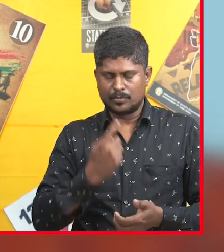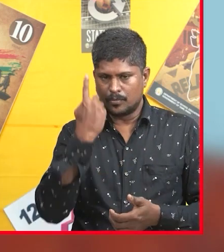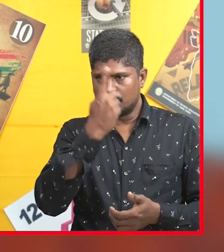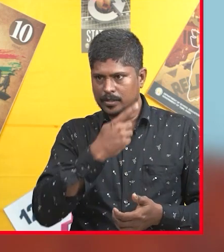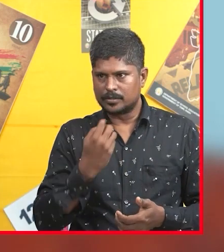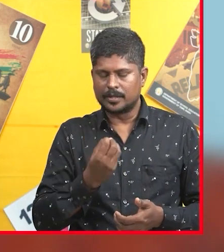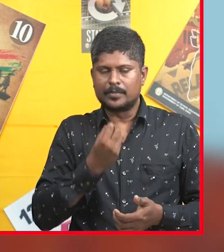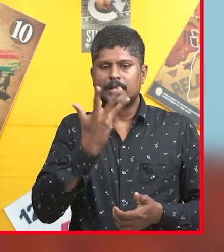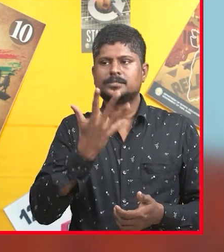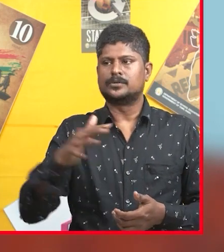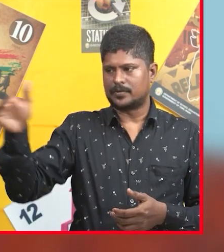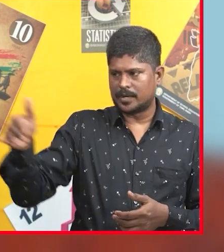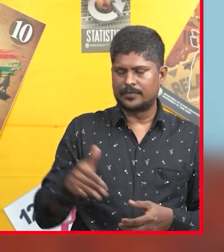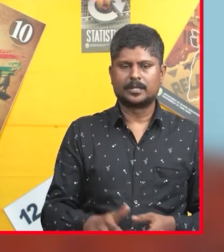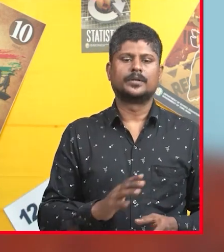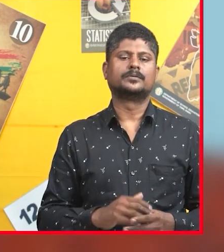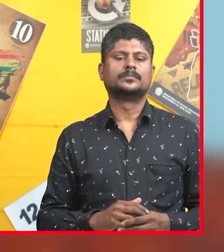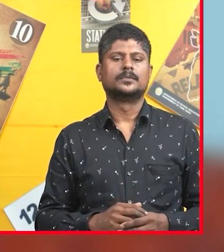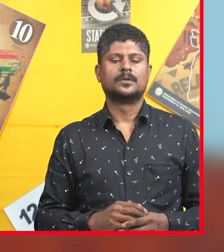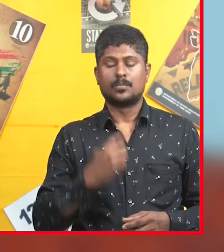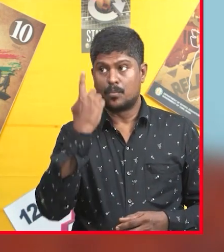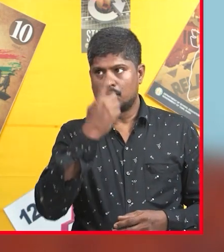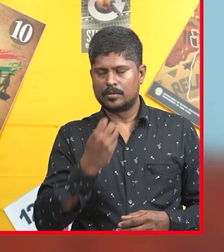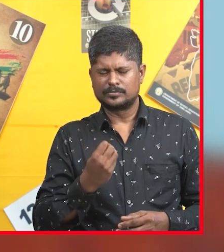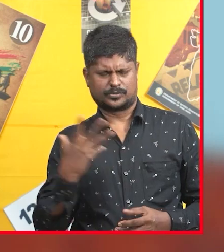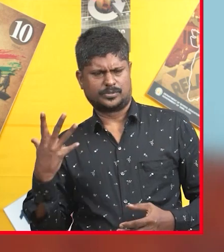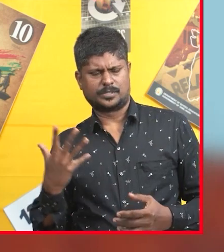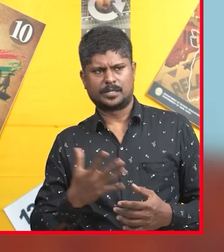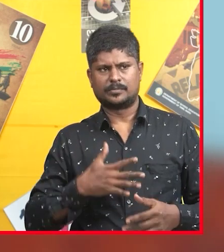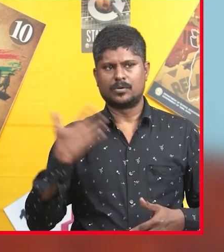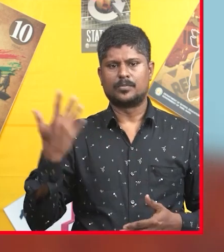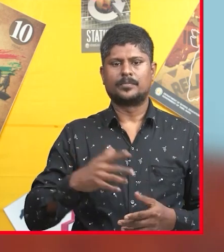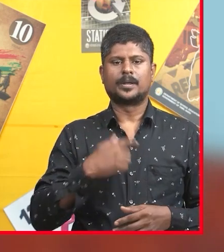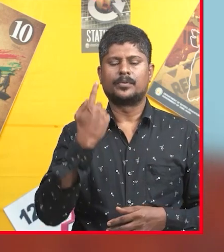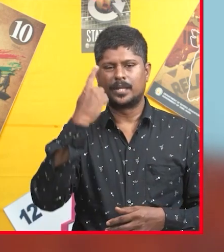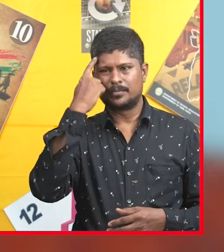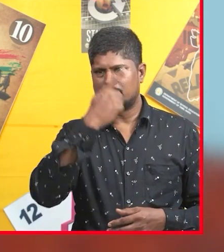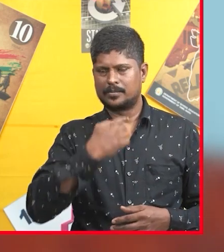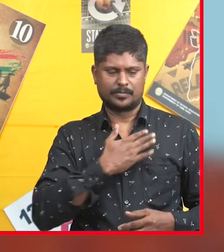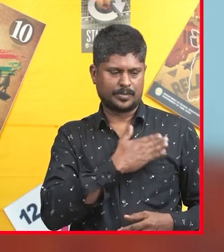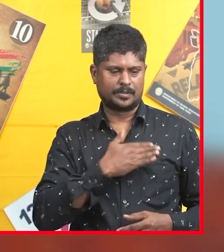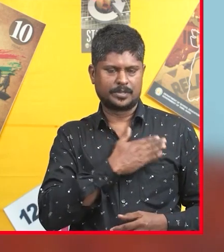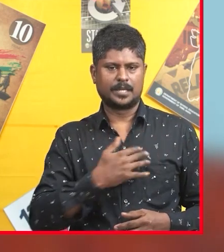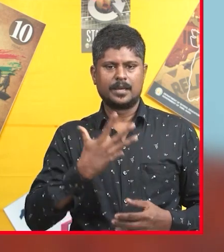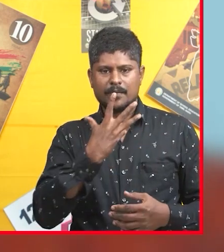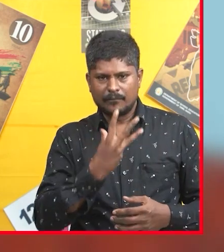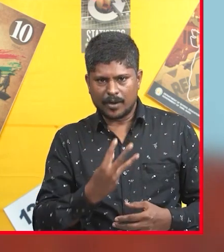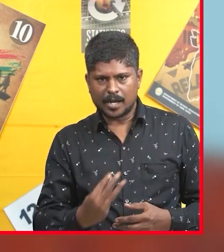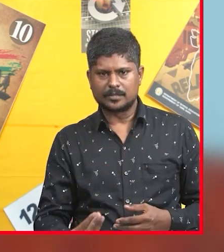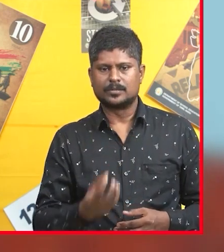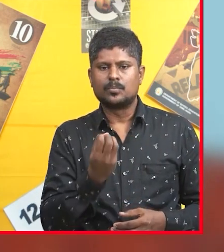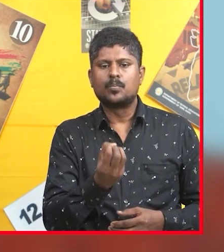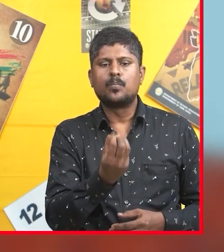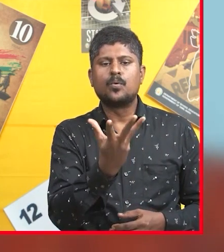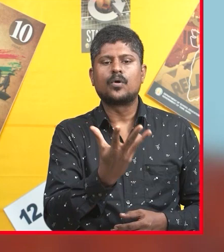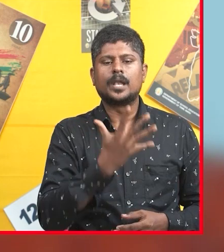முகமலர்ச்சியோட அவங்கள வரவேற்கணும். நம்ம முகம் சுழிச்சோம் அப்படின்னா அவங்களுடைய மனம் வாடும். எப்படி வாடும்? அனிச்ச மலர் மோந்து